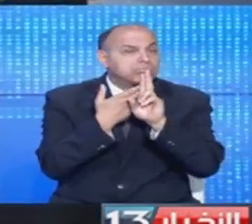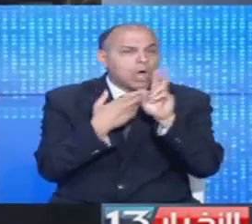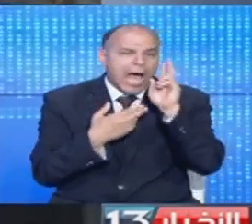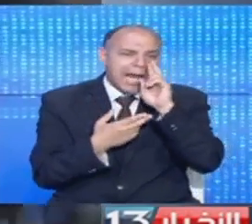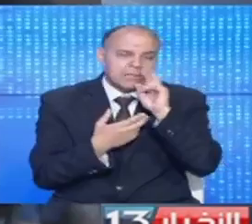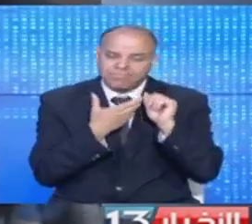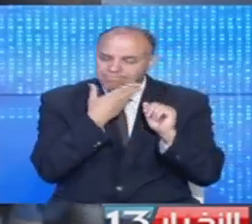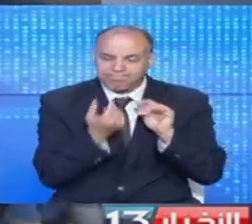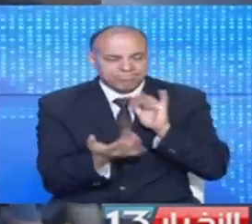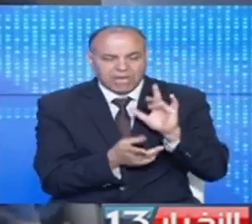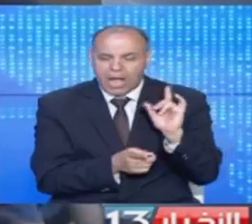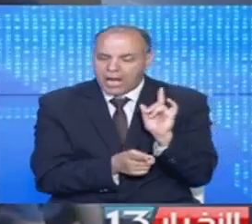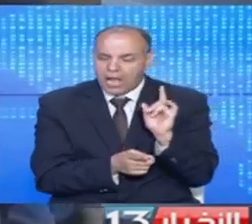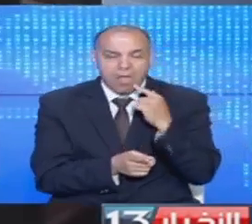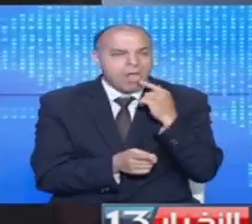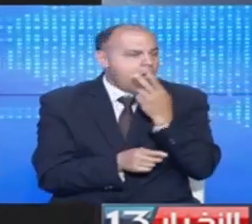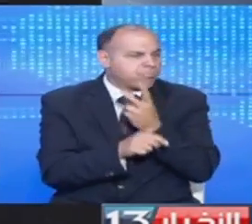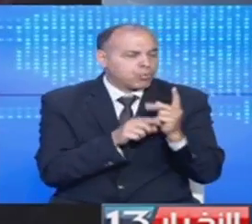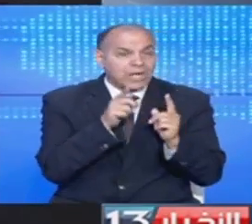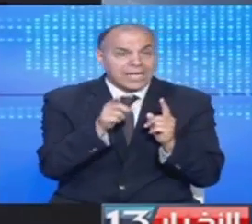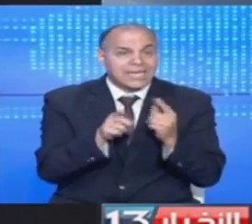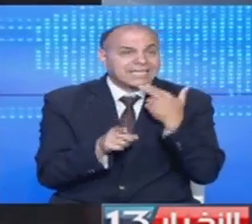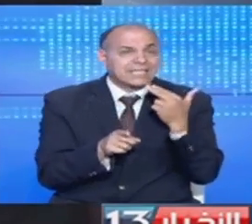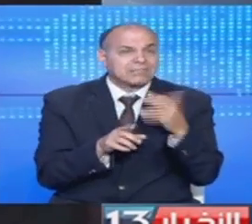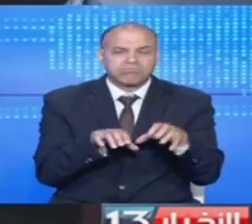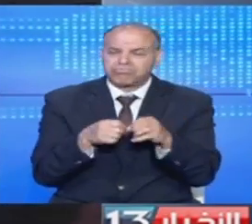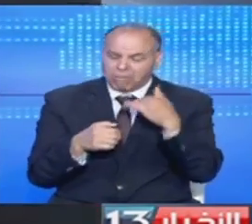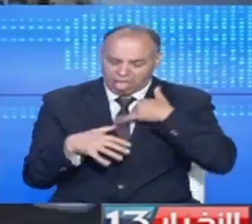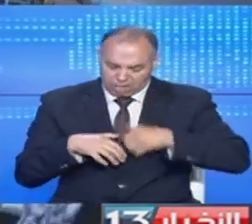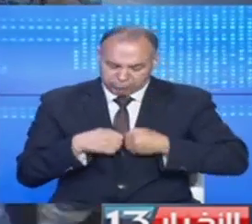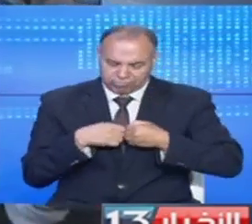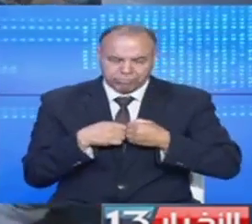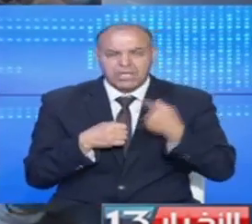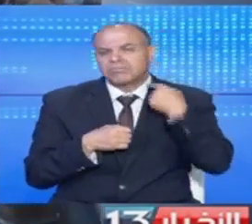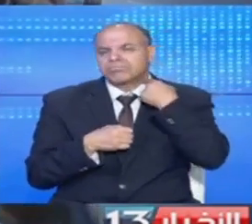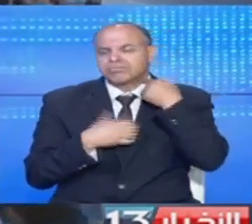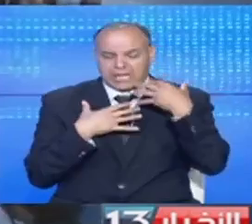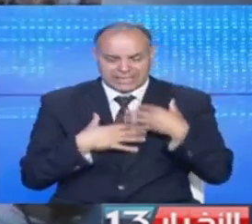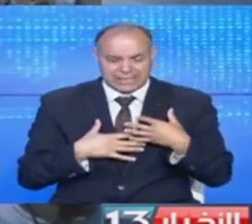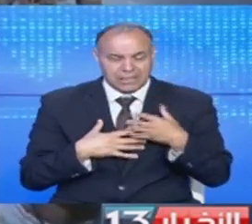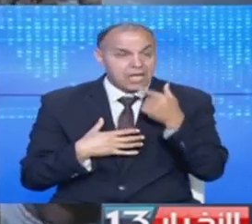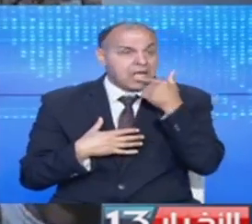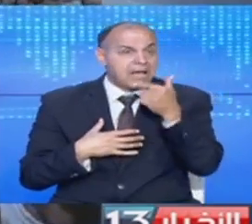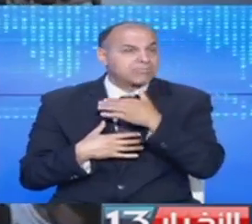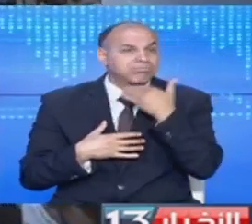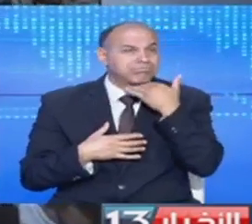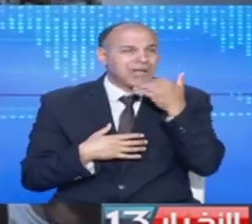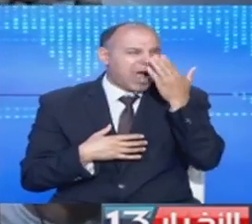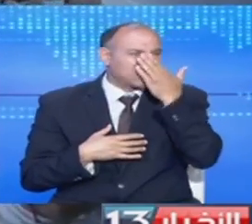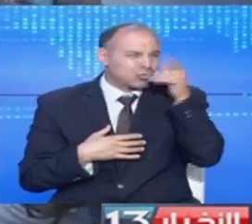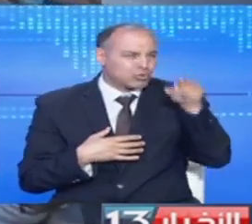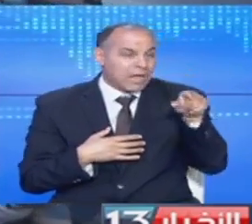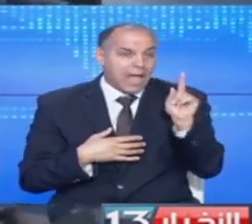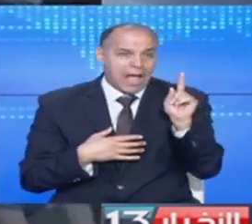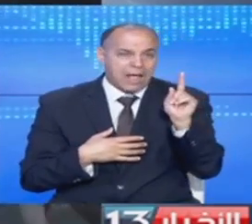العنصرية والإقصاء، وندد بالعنف بوصفه تدميرا ذاتيا وهزيمة ذاتية، واصفا مقتل جورج فلويد